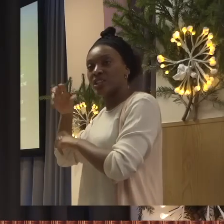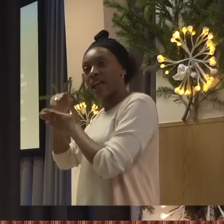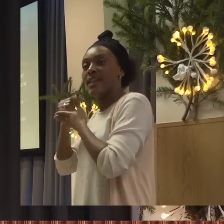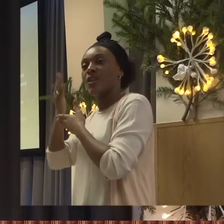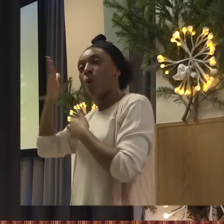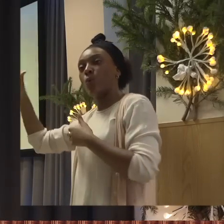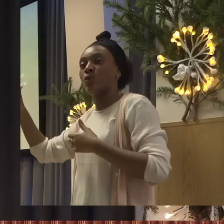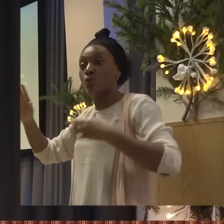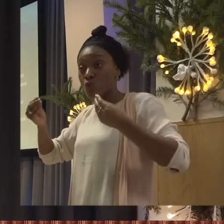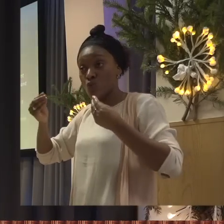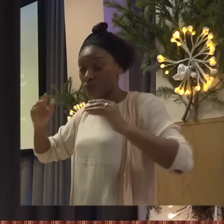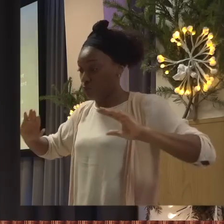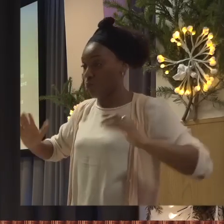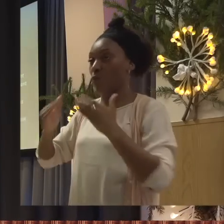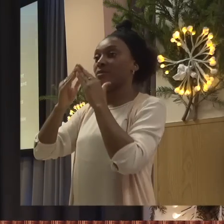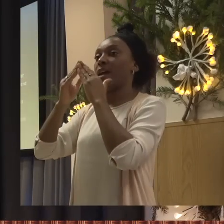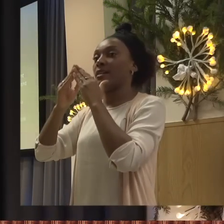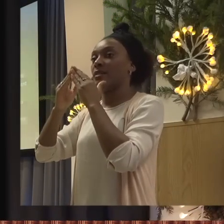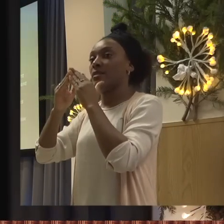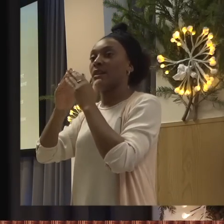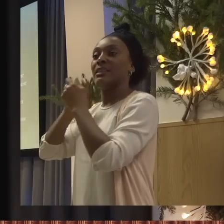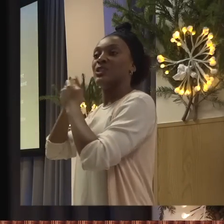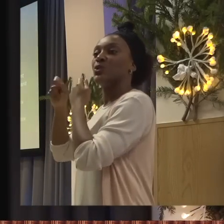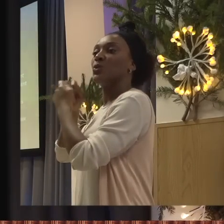la montagne, il y a un entretien.